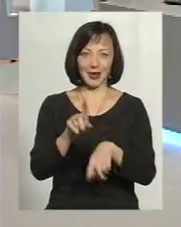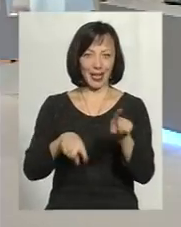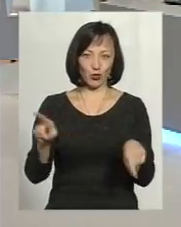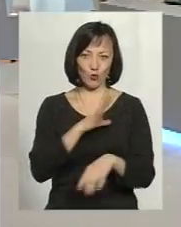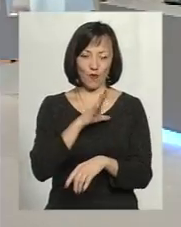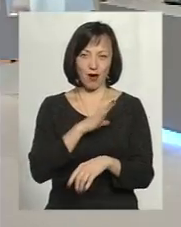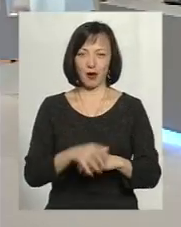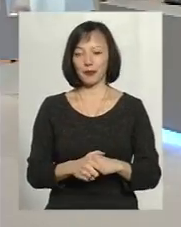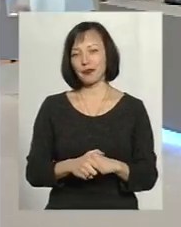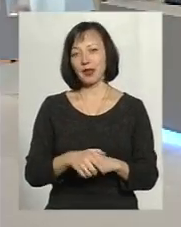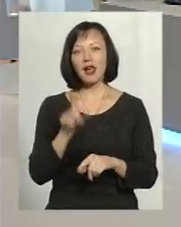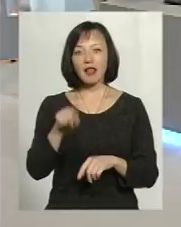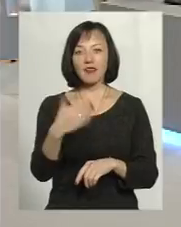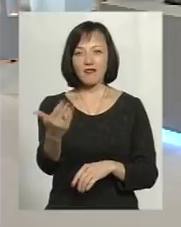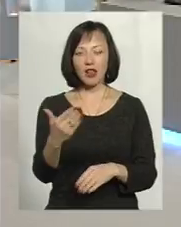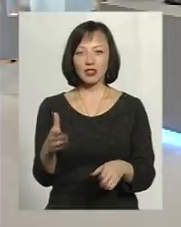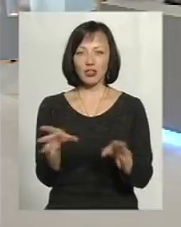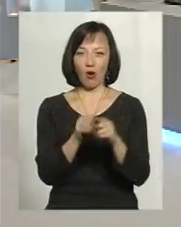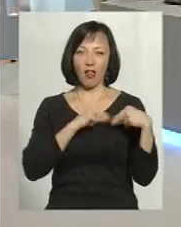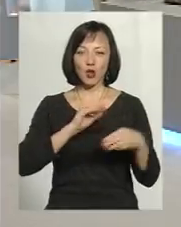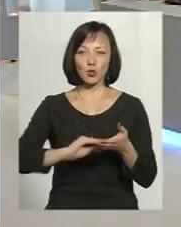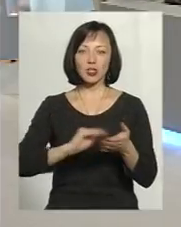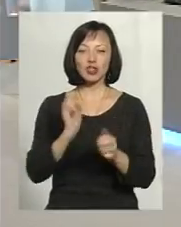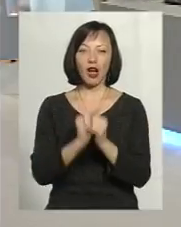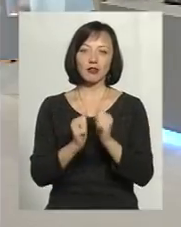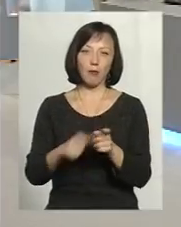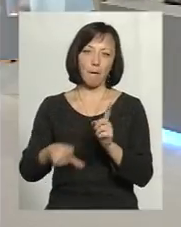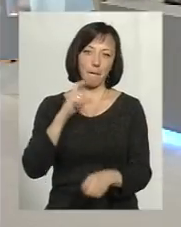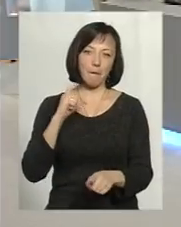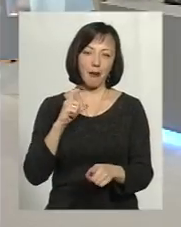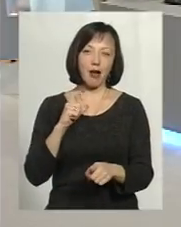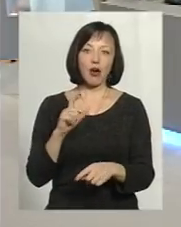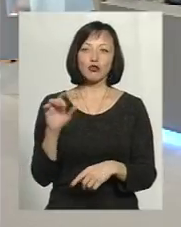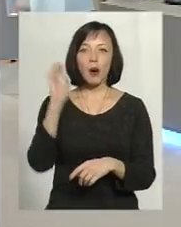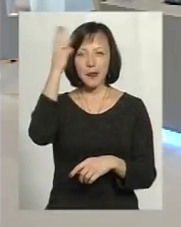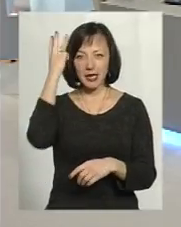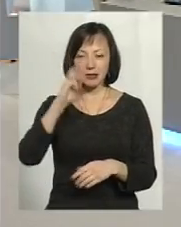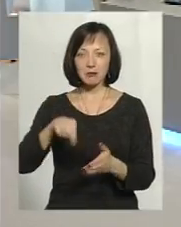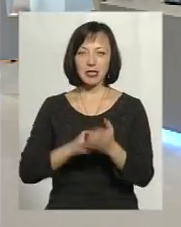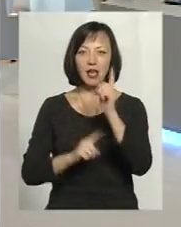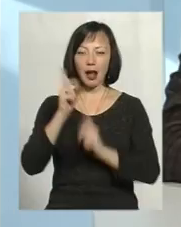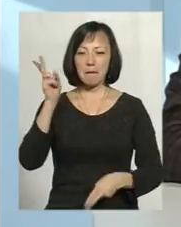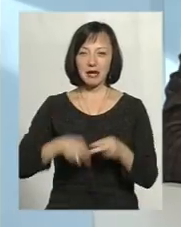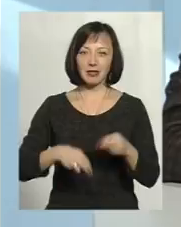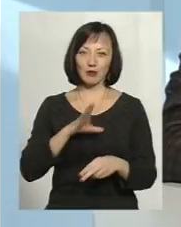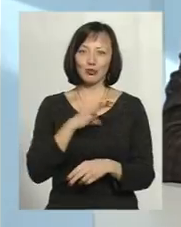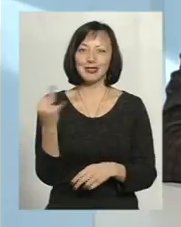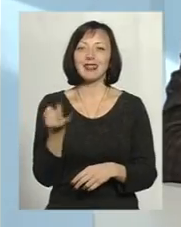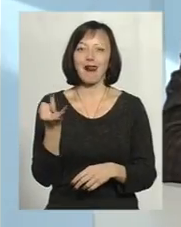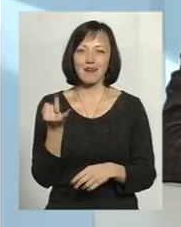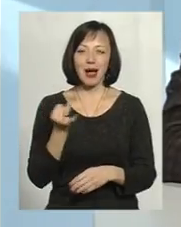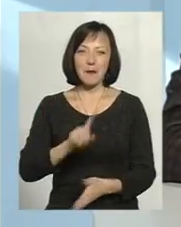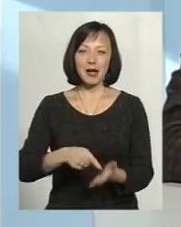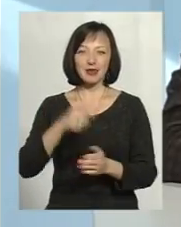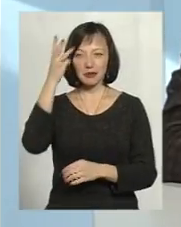дуже рідко. Навіть ваші колеги-журналісти дуже часто закидають в кулуарах про те, що Хмельницькій міській раді перестало бути цікаво. В Хмельницькій